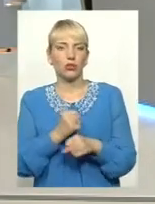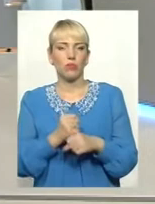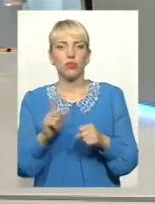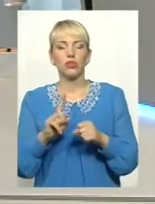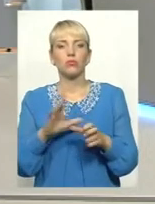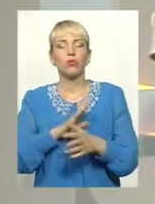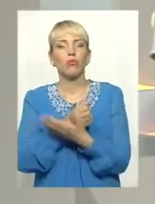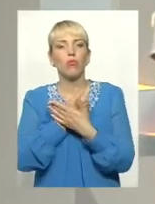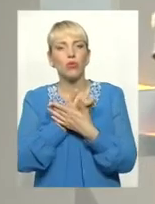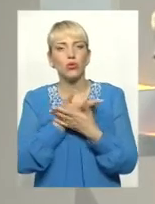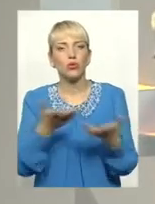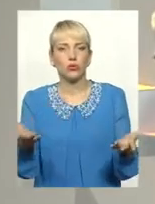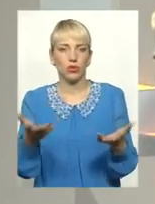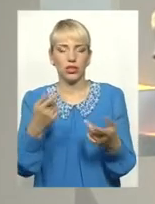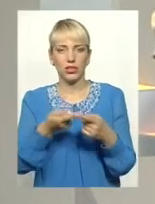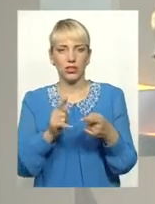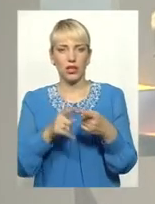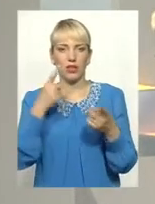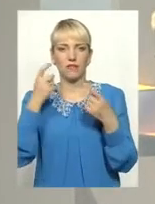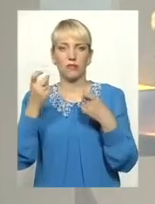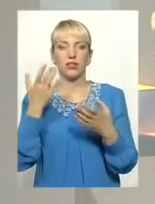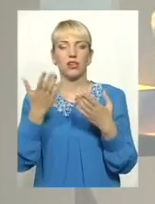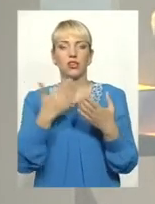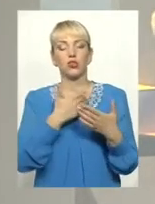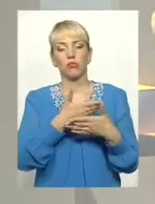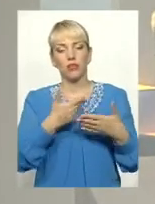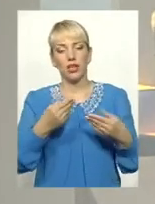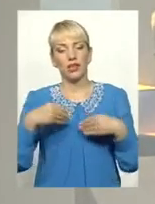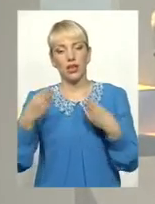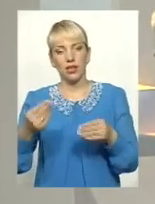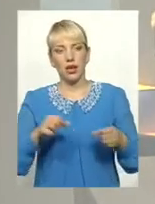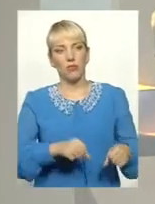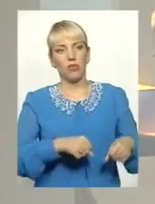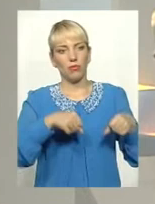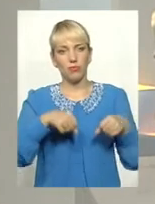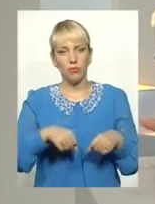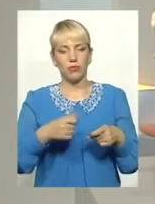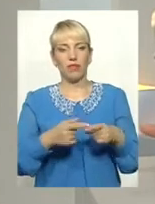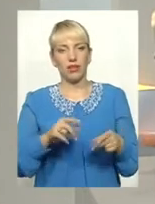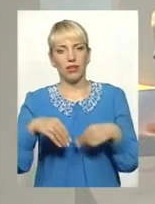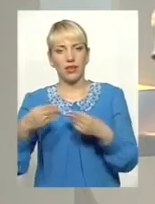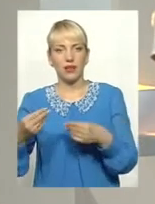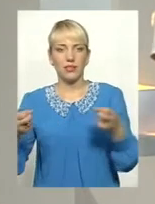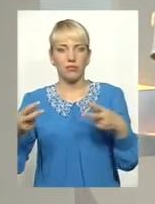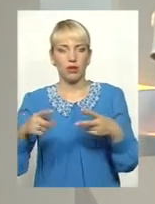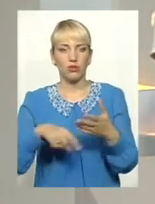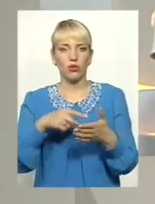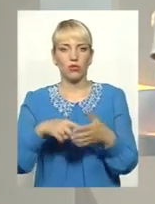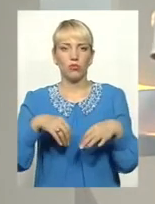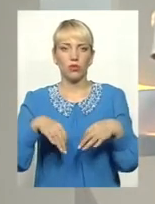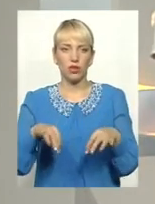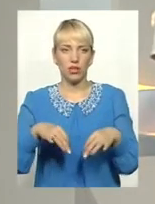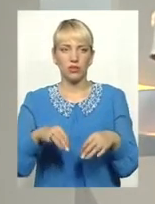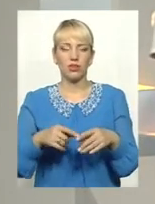якби, частину повноважень спецкомунтрансу, то хотілося б конкретно бачити, от дійсно вони там працюють, як це можна